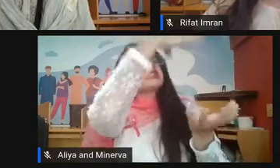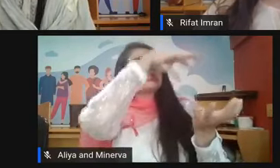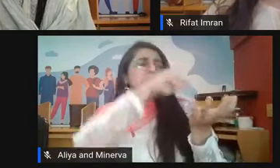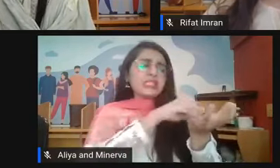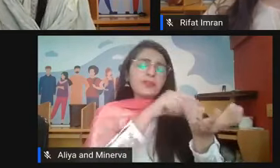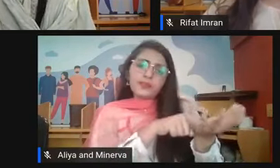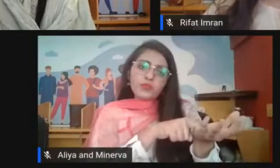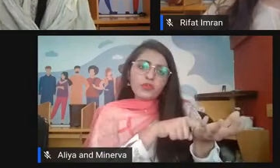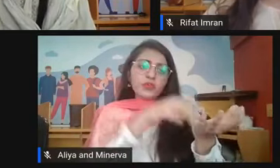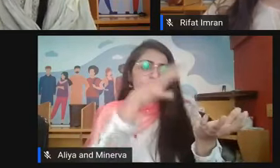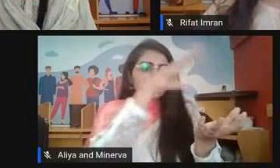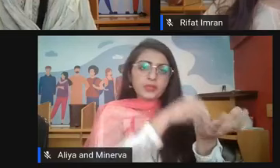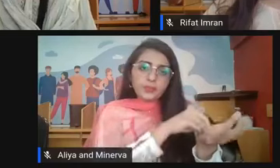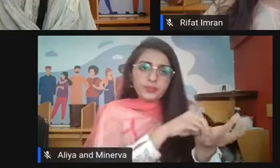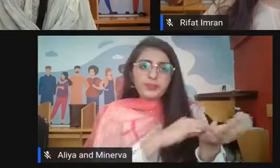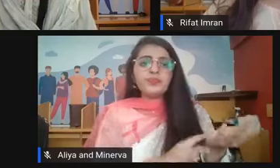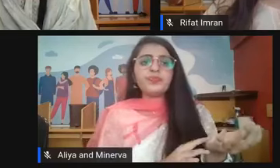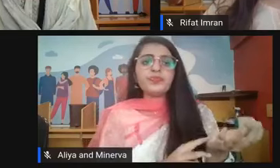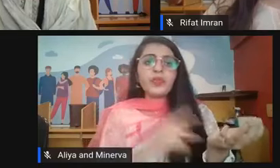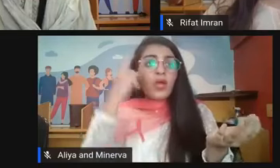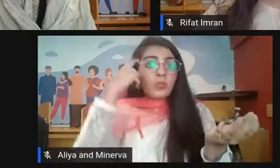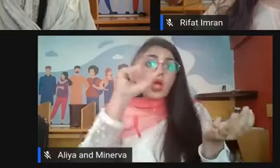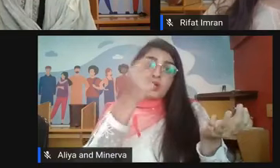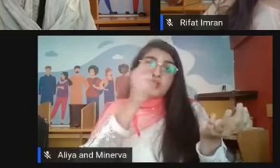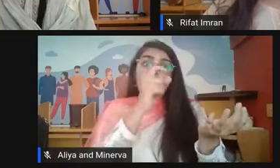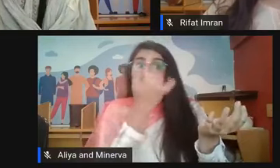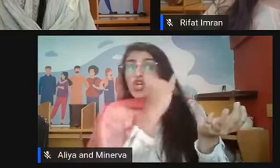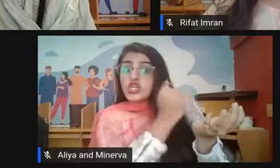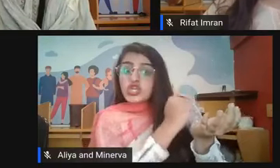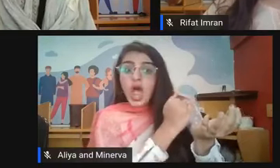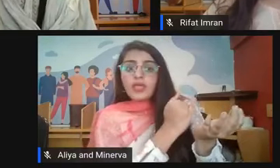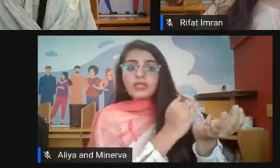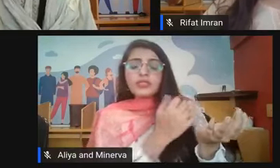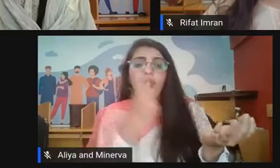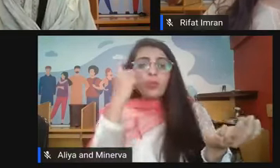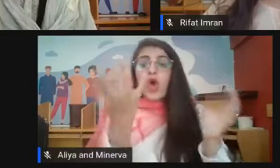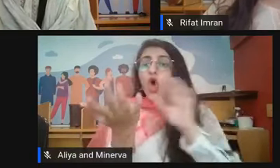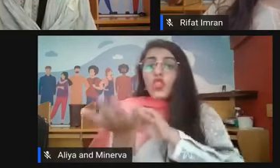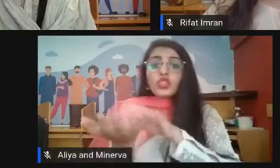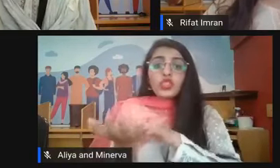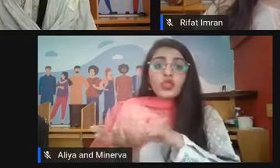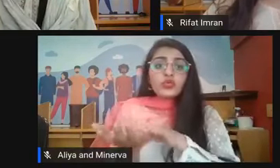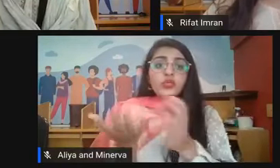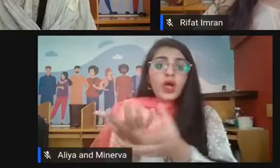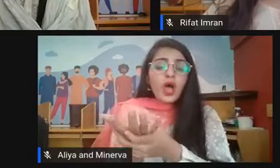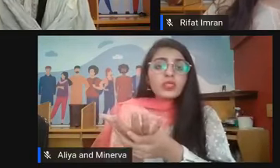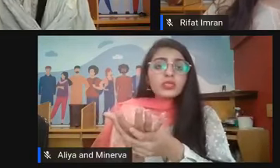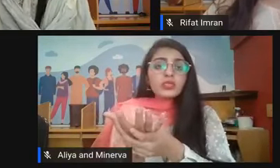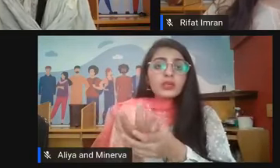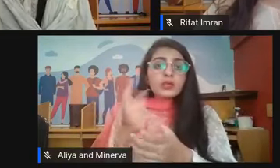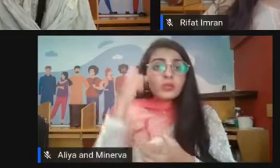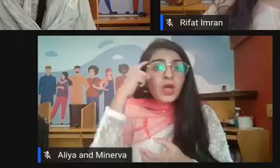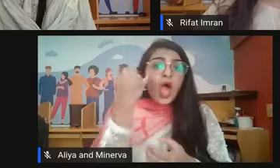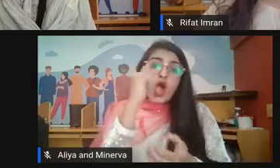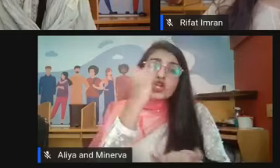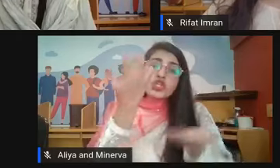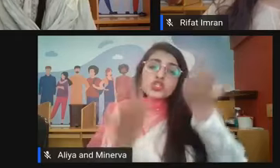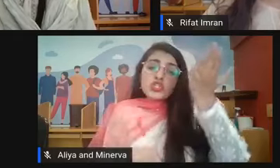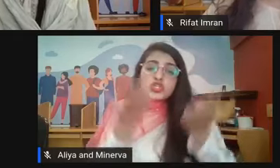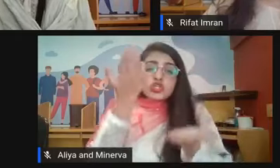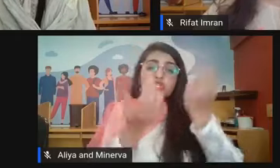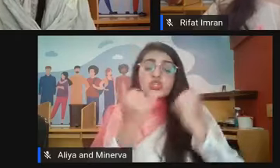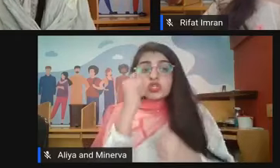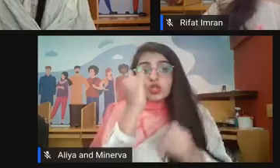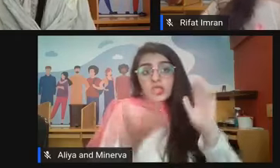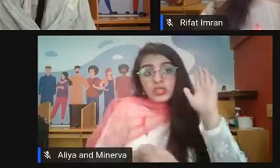अस, और मेरे लेफ्ट हैंड पे एक ऐसी पॉपुलेशन है जिसे इस बात का चांस ज्यादा है